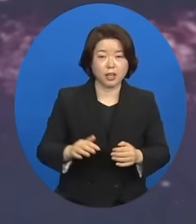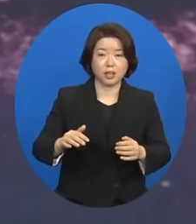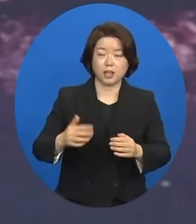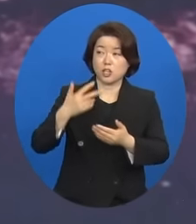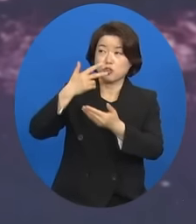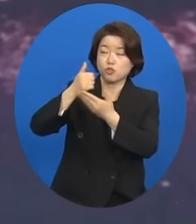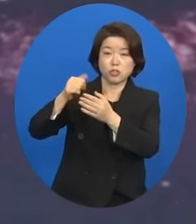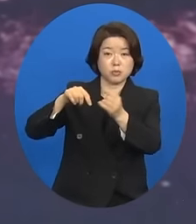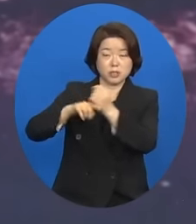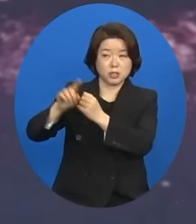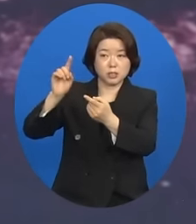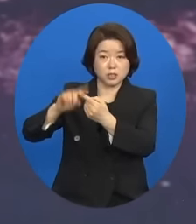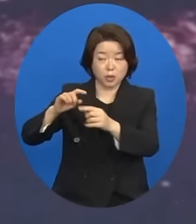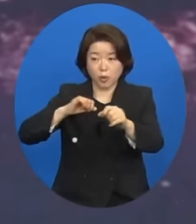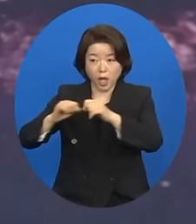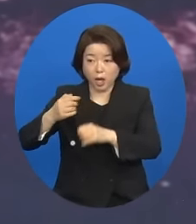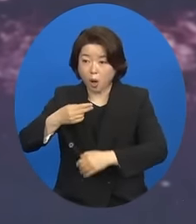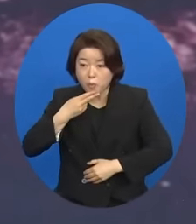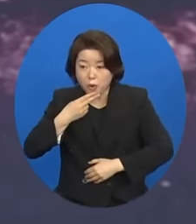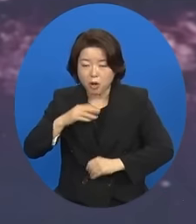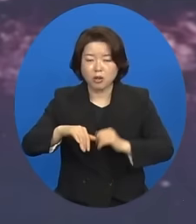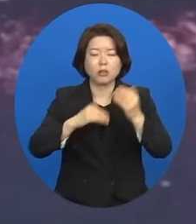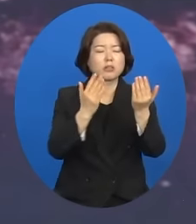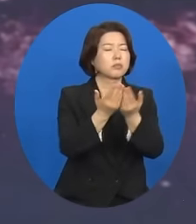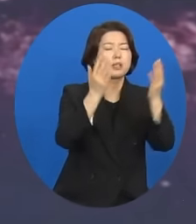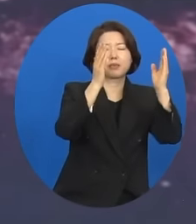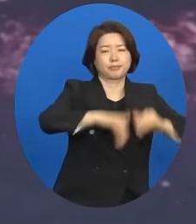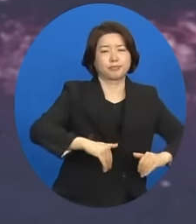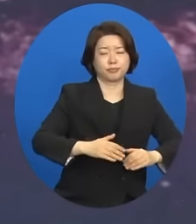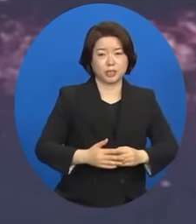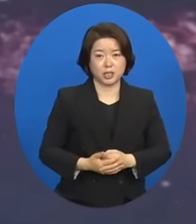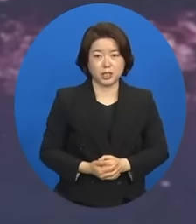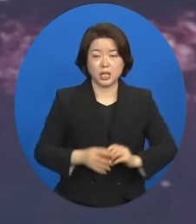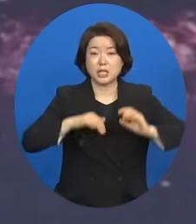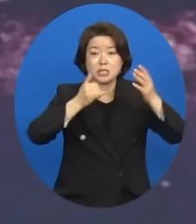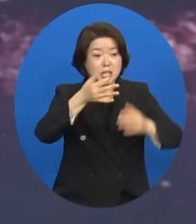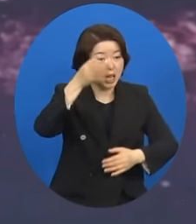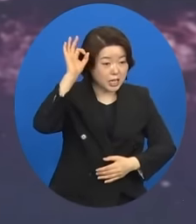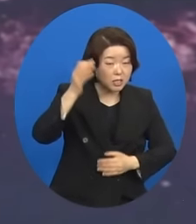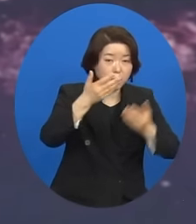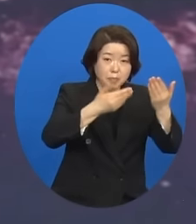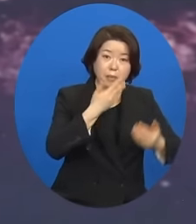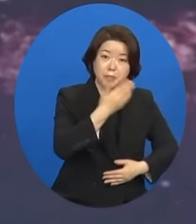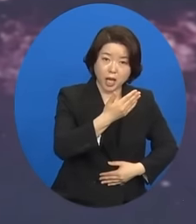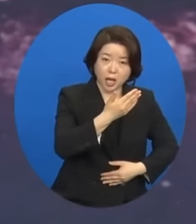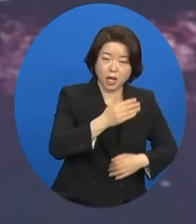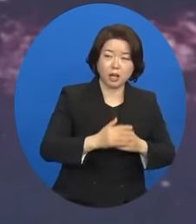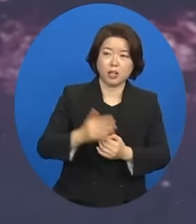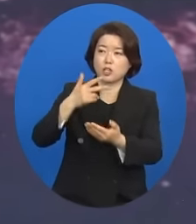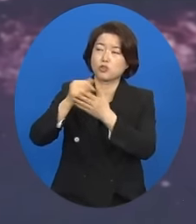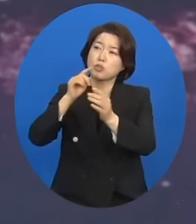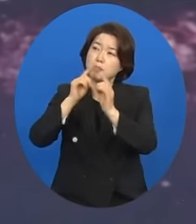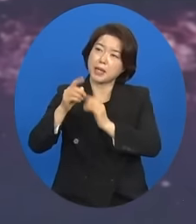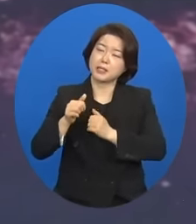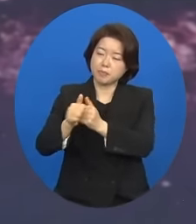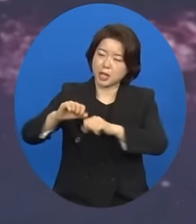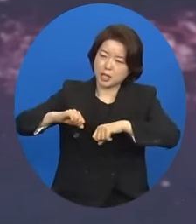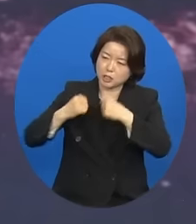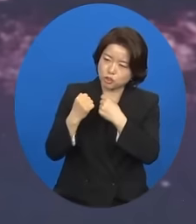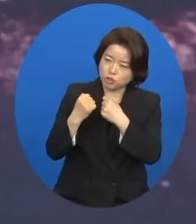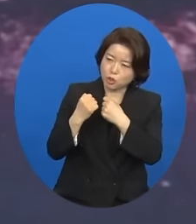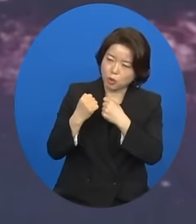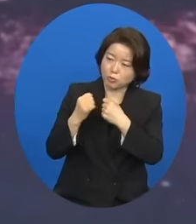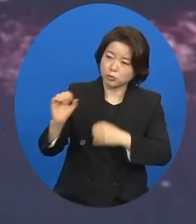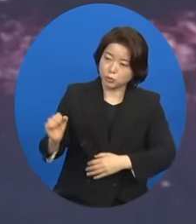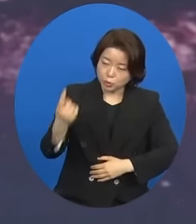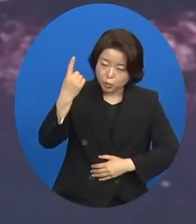뜻대로 해가지 않은 것들은 다 무너집니다 세상에서 인정받을 수 있지만 주님의 말씀에 따라 순종하여 한 것이